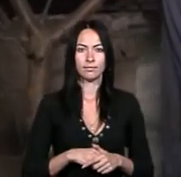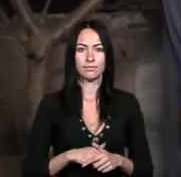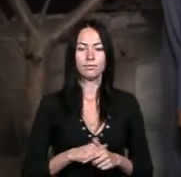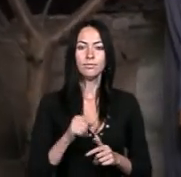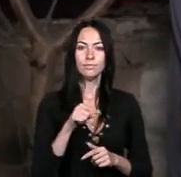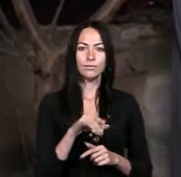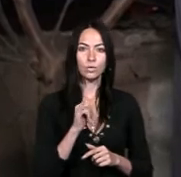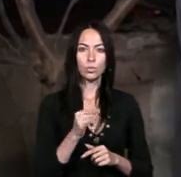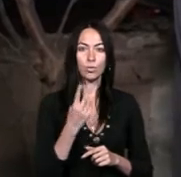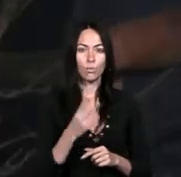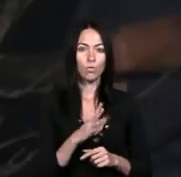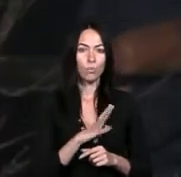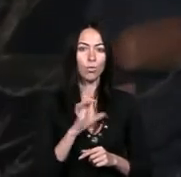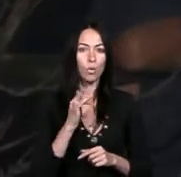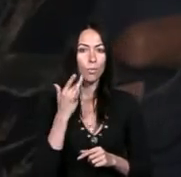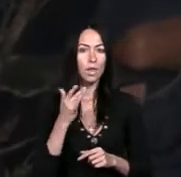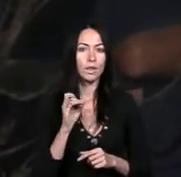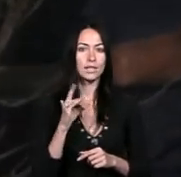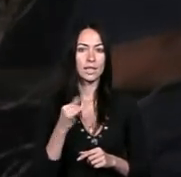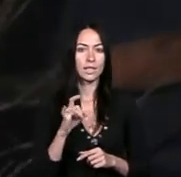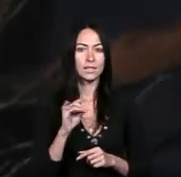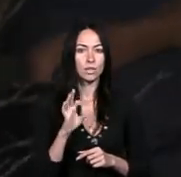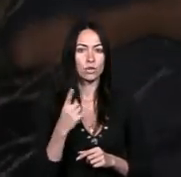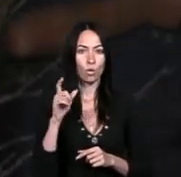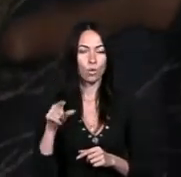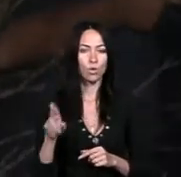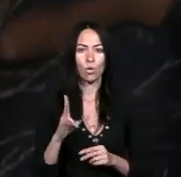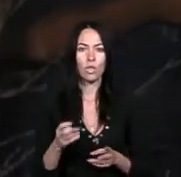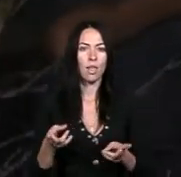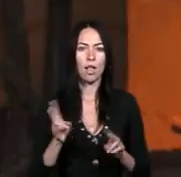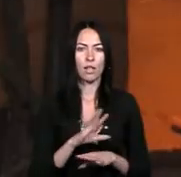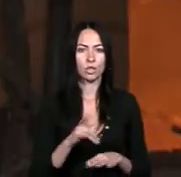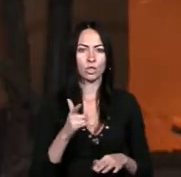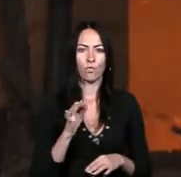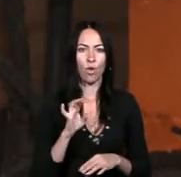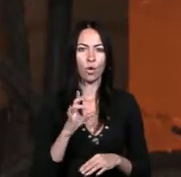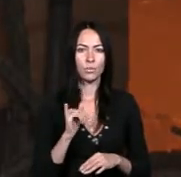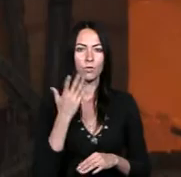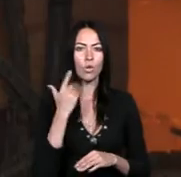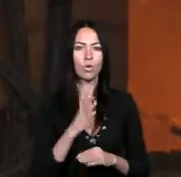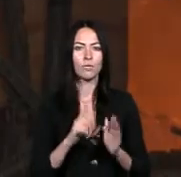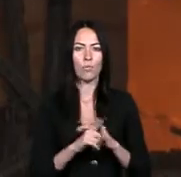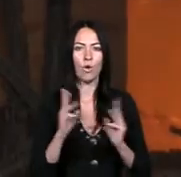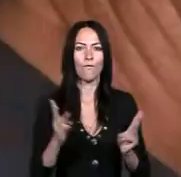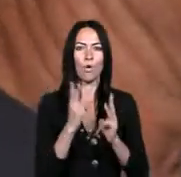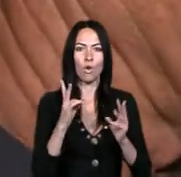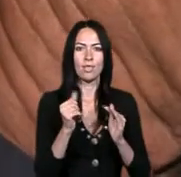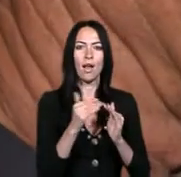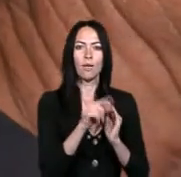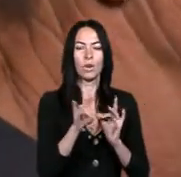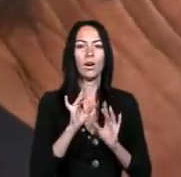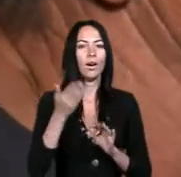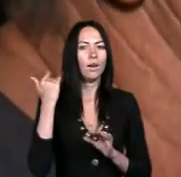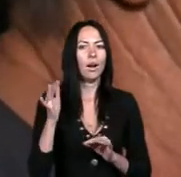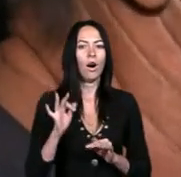у двох більш легше ж було. Сергій Зінченко – один з тих, хто не лишив Горобіївку, коли вогонь перекинувся на будинки. Розповідає, раніше працював